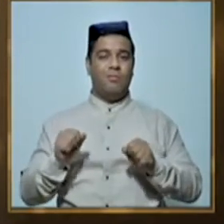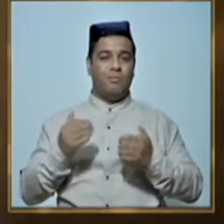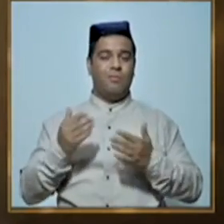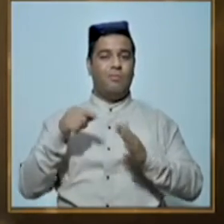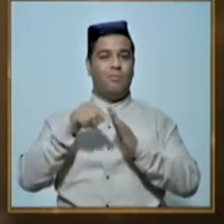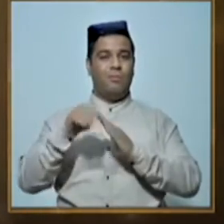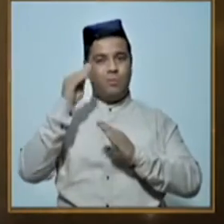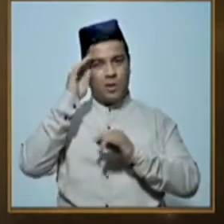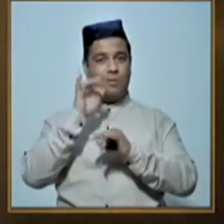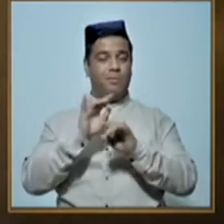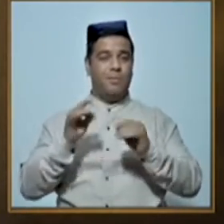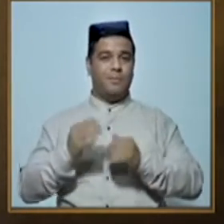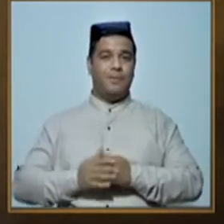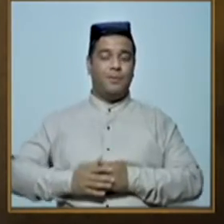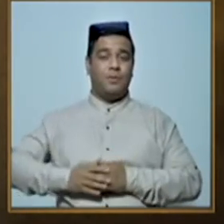shu.